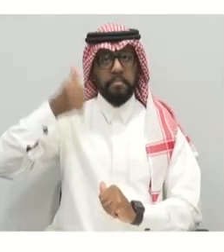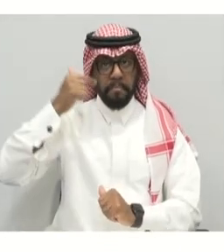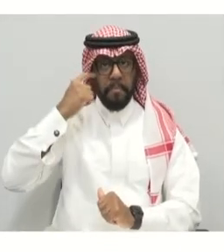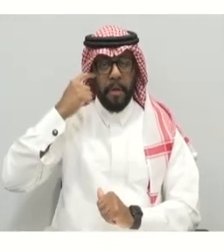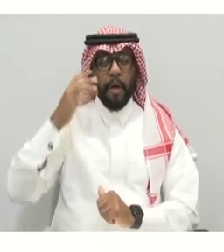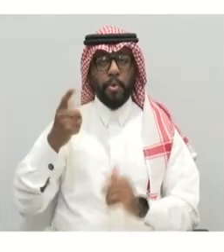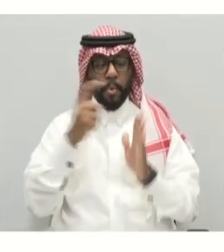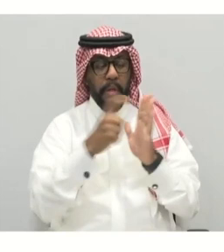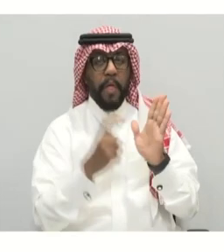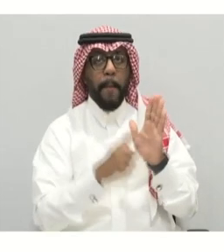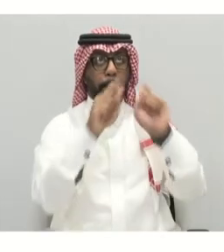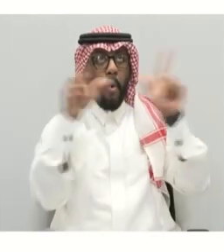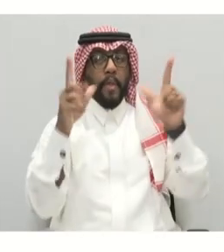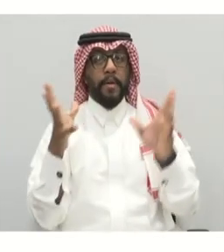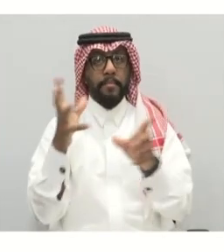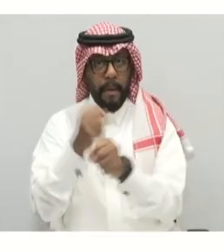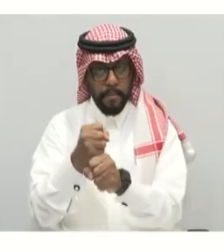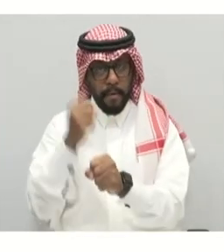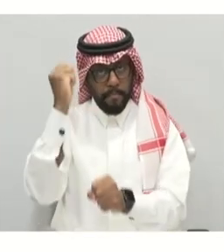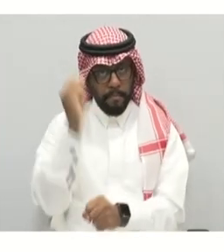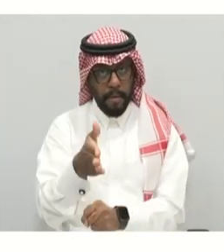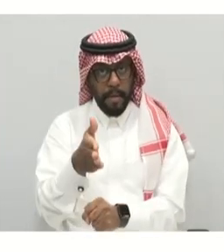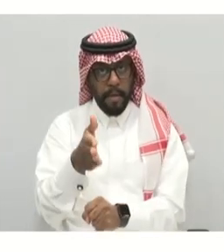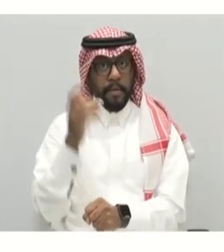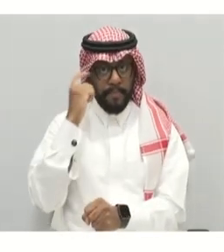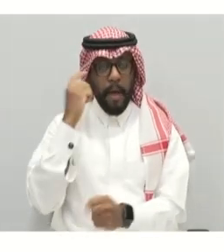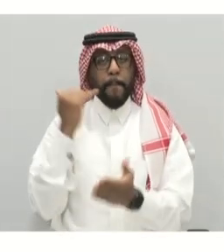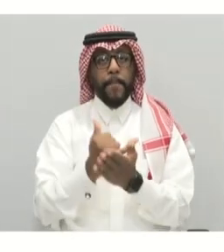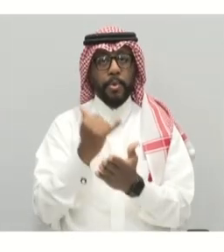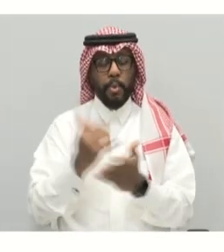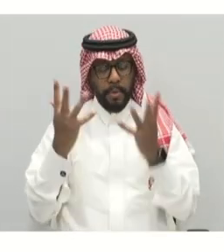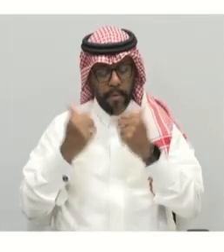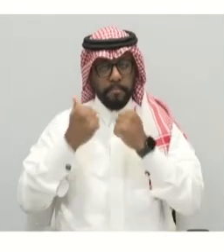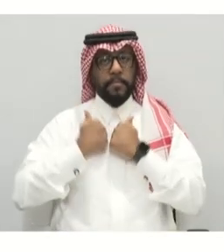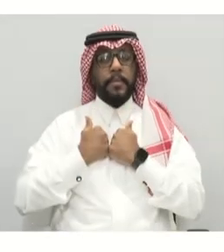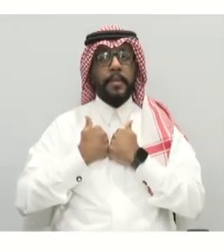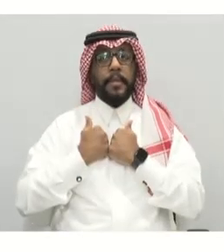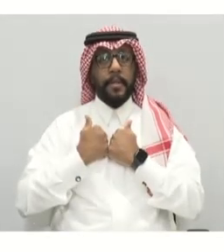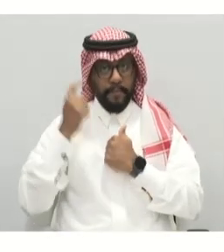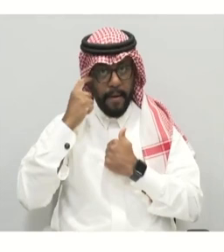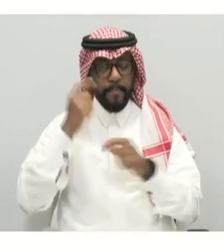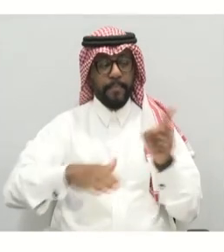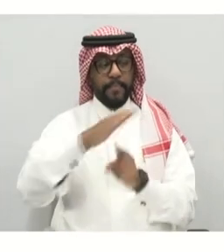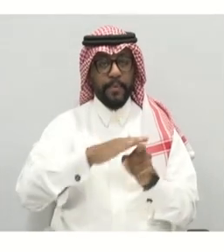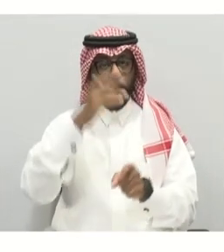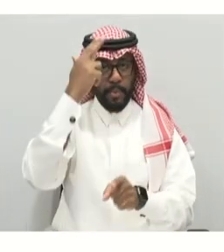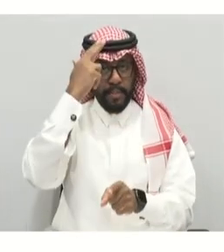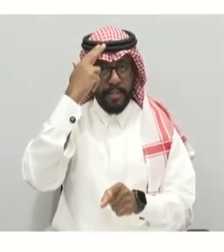بالنظام ويشعر بالمسؤوليه ويؤدي الواجبات وينتمي لوطنه